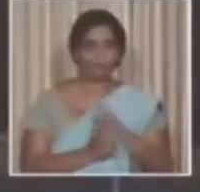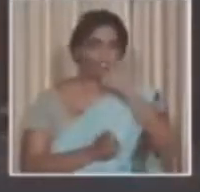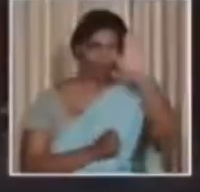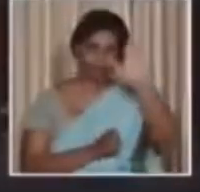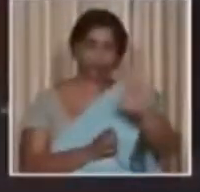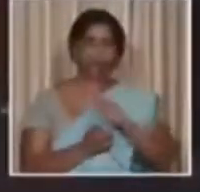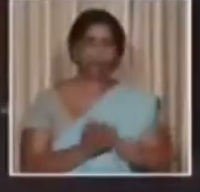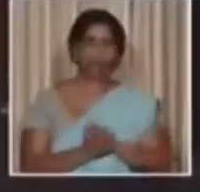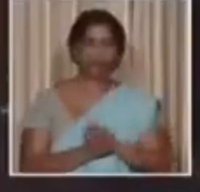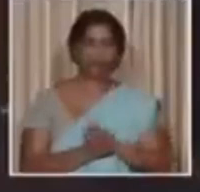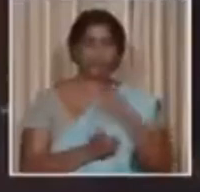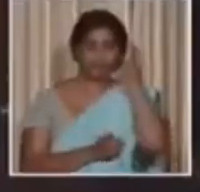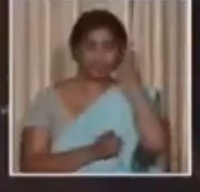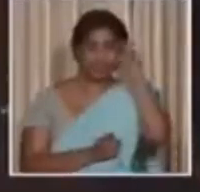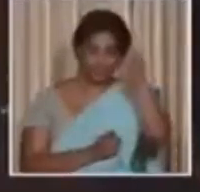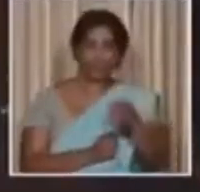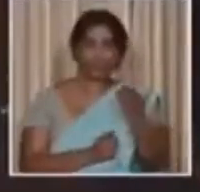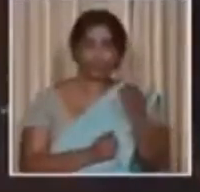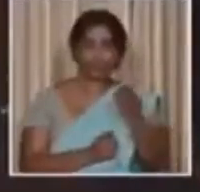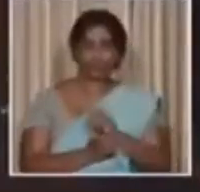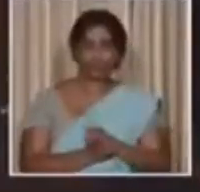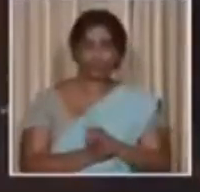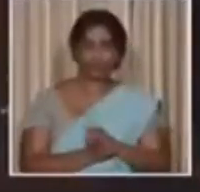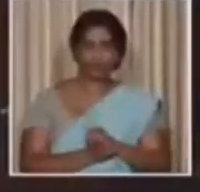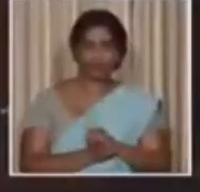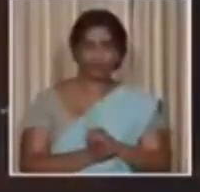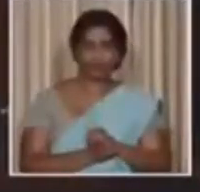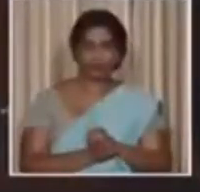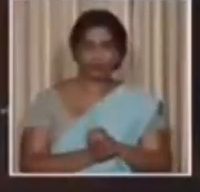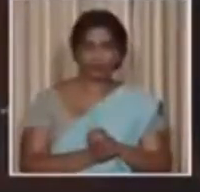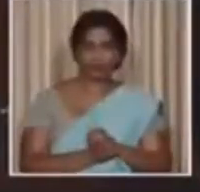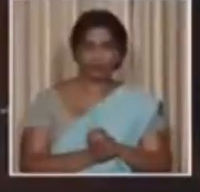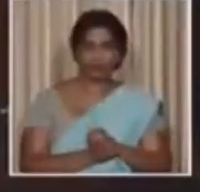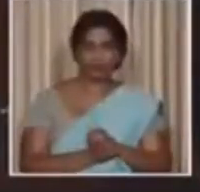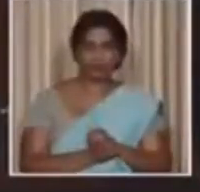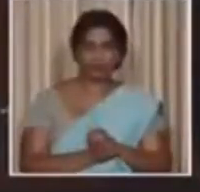හරි ඔබතුමාත් හොඳ උගත් මිනිස්සෙක්නේ. මේ ගෑණි කටවහගෙන වාඩි වෙන්න.